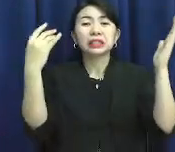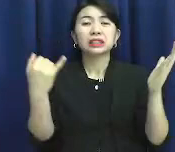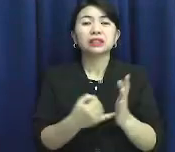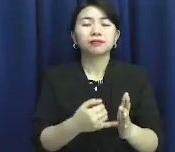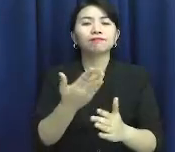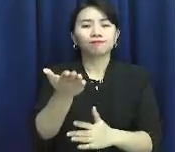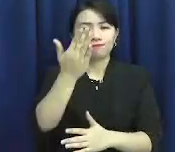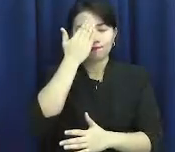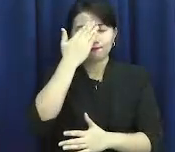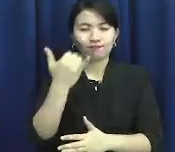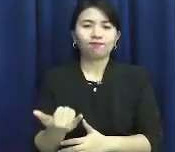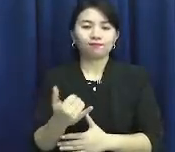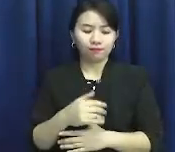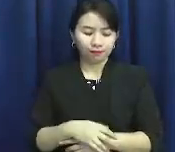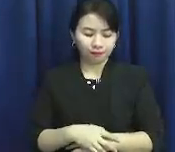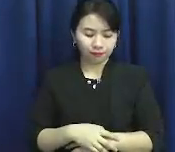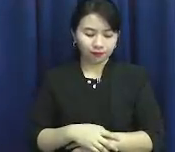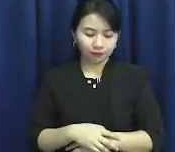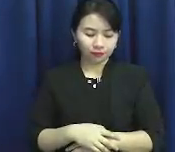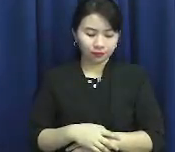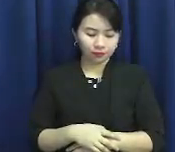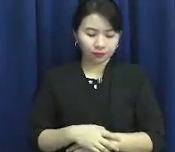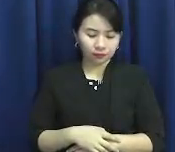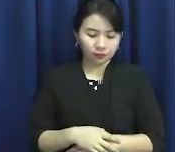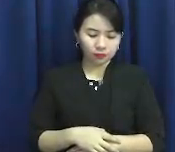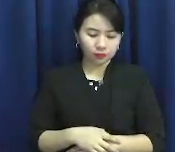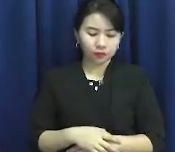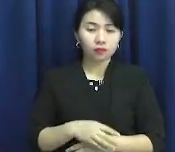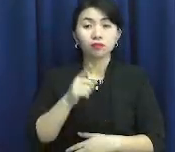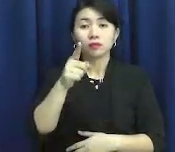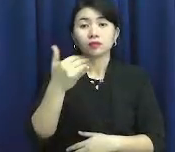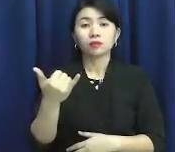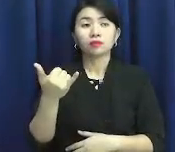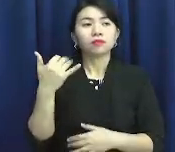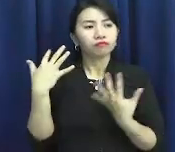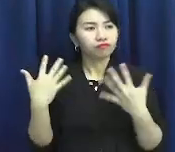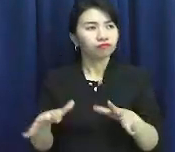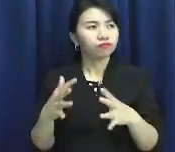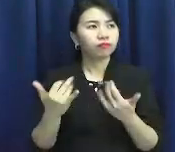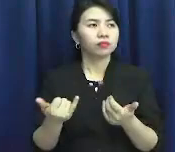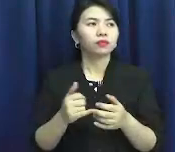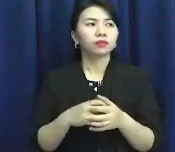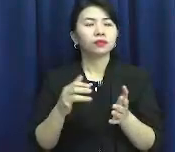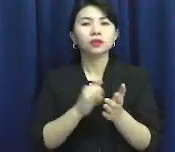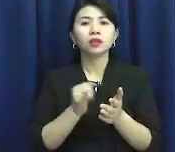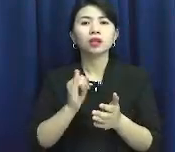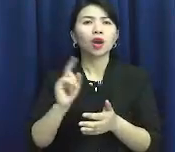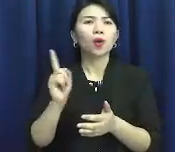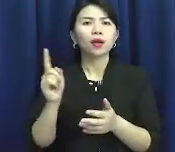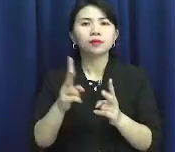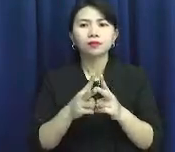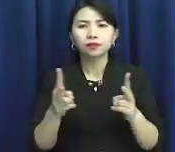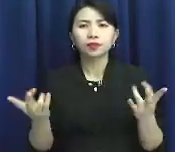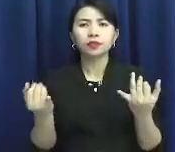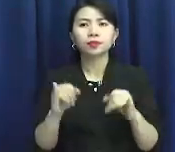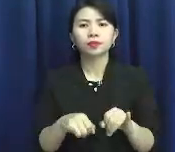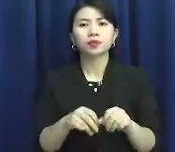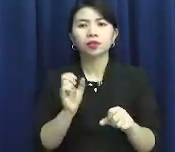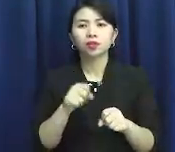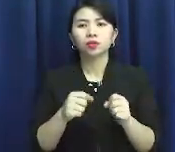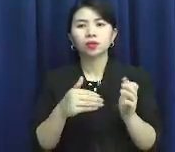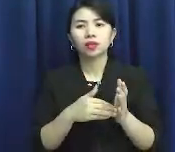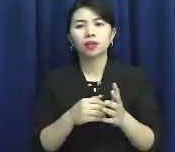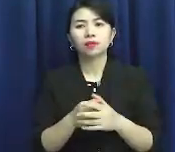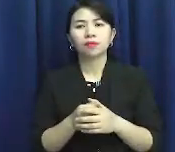mo na. Diba? Wala na. Finish ka na. You see? Yan ang pinaka-importante sa lahat. Kaya nga sabi ko sa inyo, young